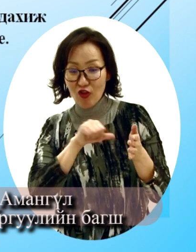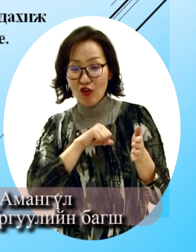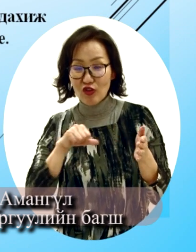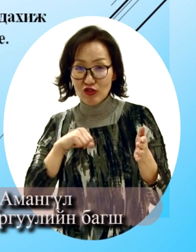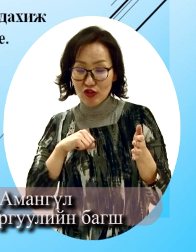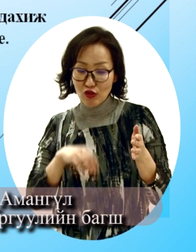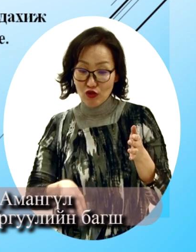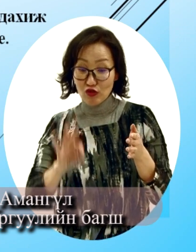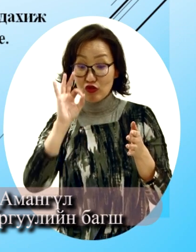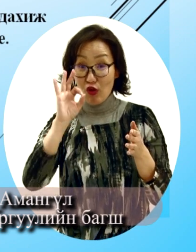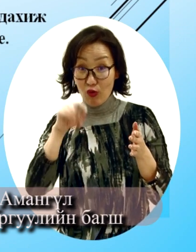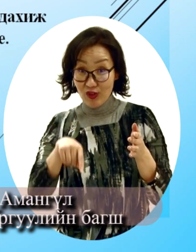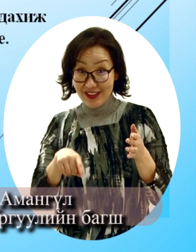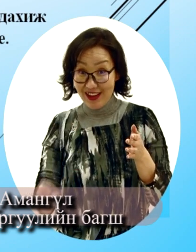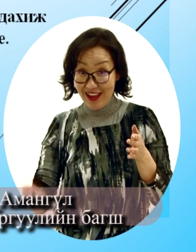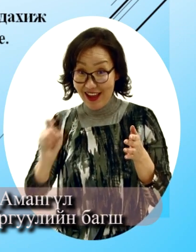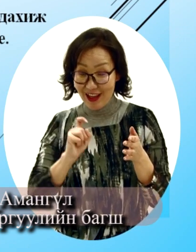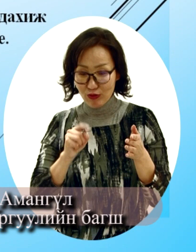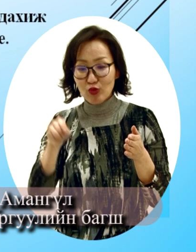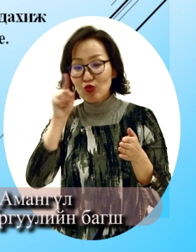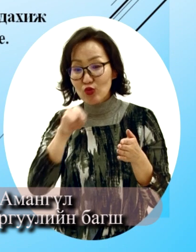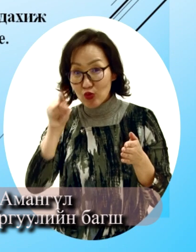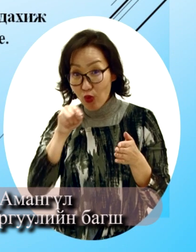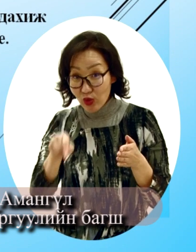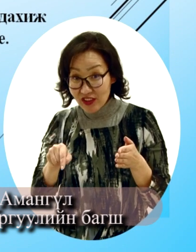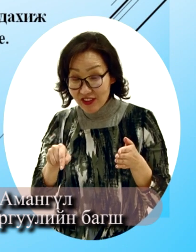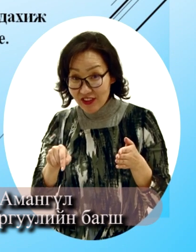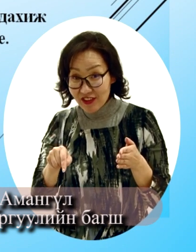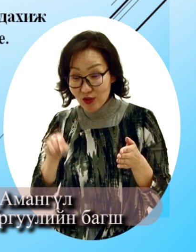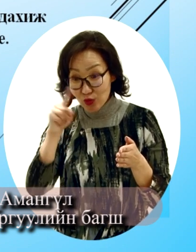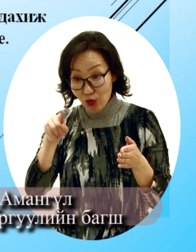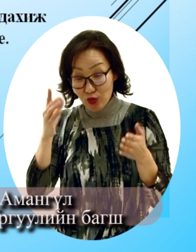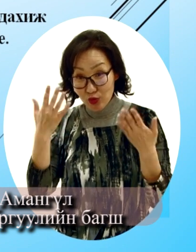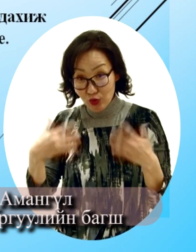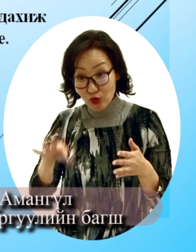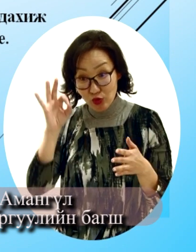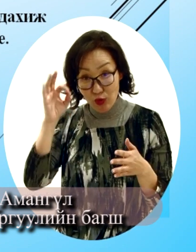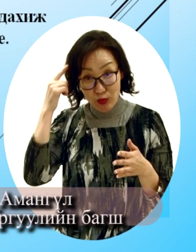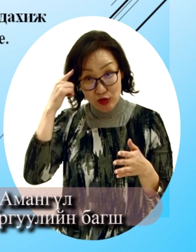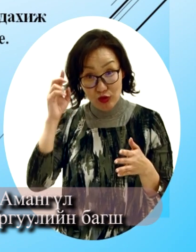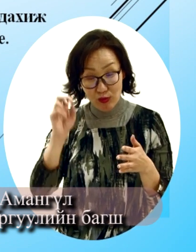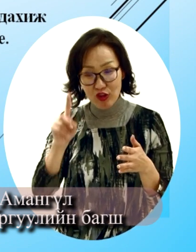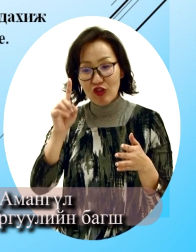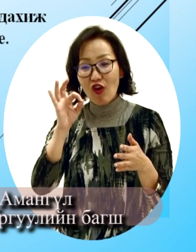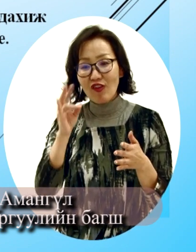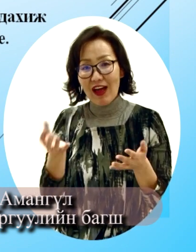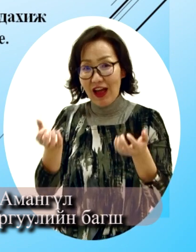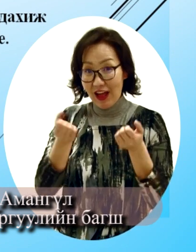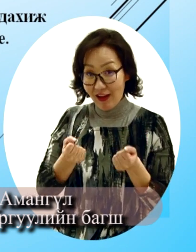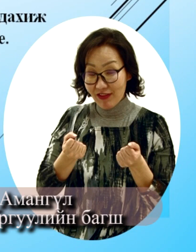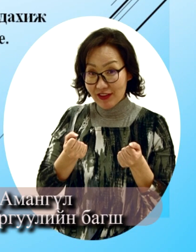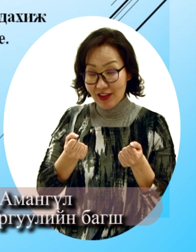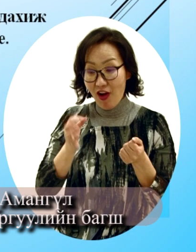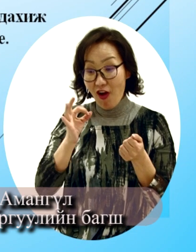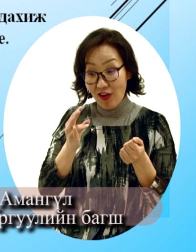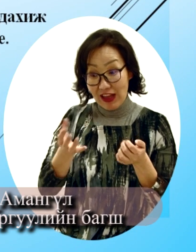1 ұпай қоясың. 8 есептің жауабын тексеріп, алған ұпайының қосындысын жазасыңдар. Ал, алған